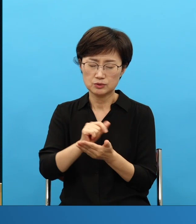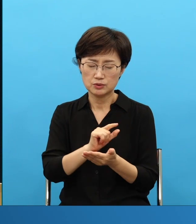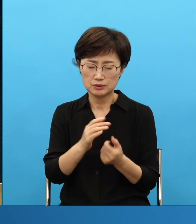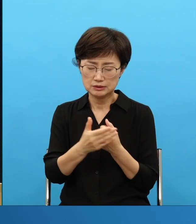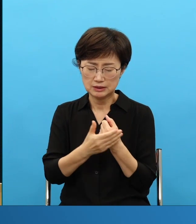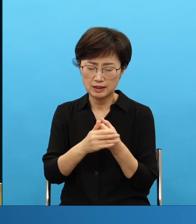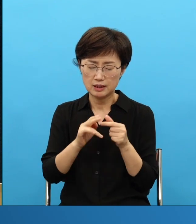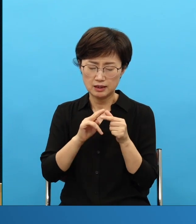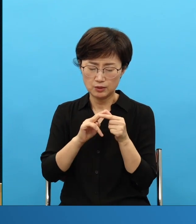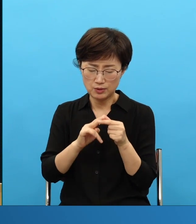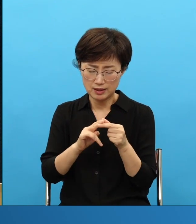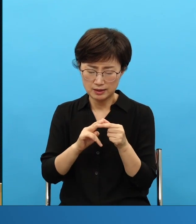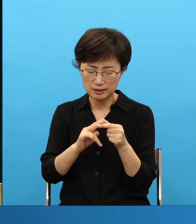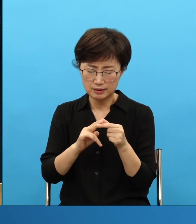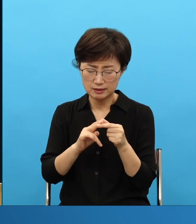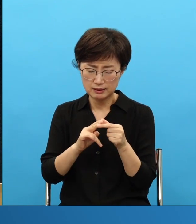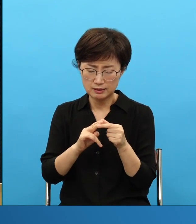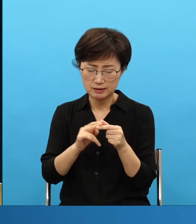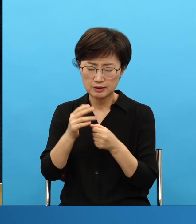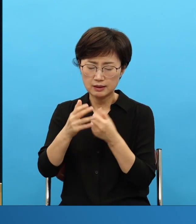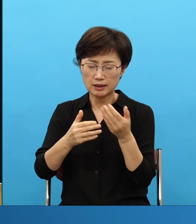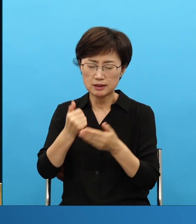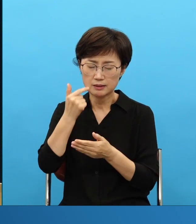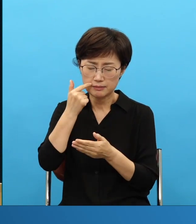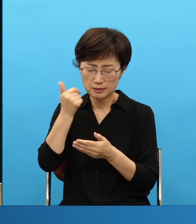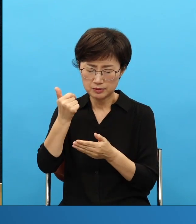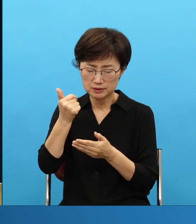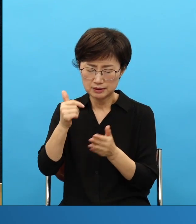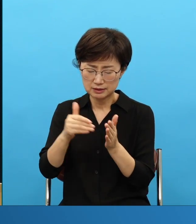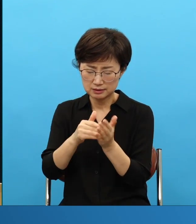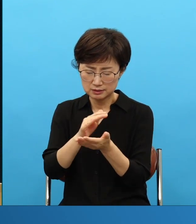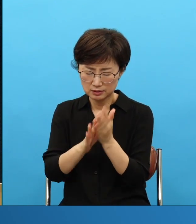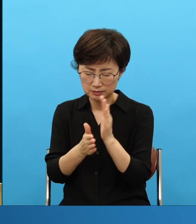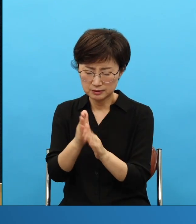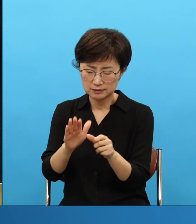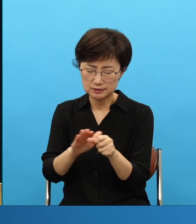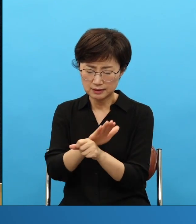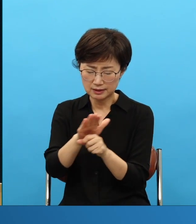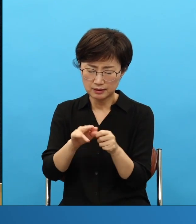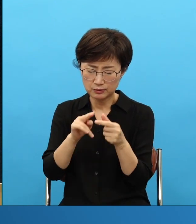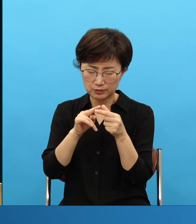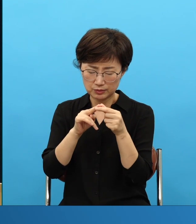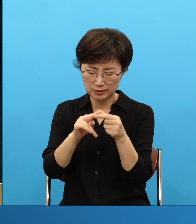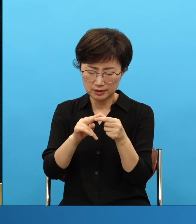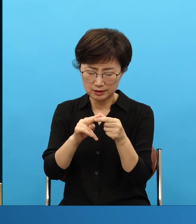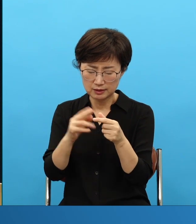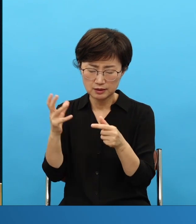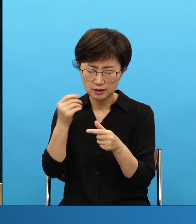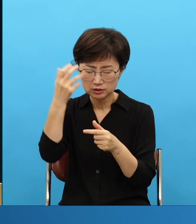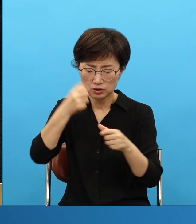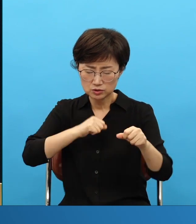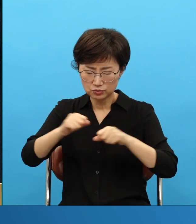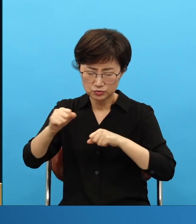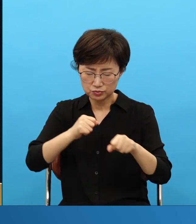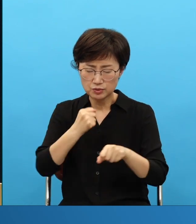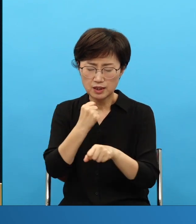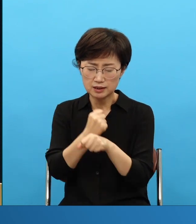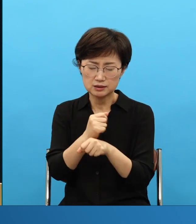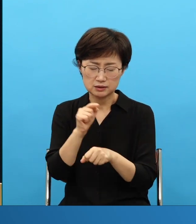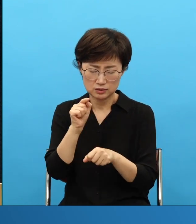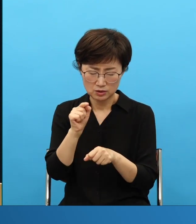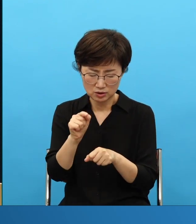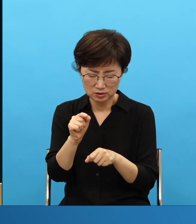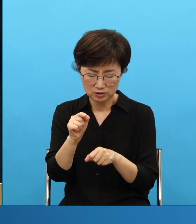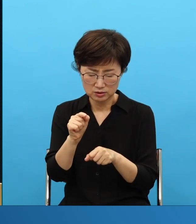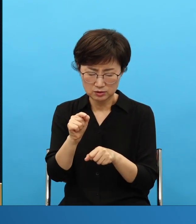은혜와 Now may the grace of our Lord Jesus Christ, 하나님의 무한하신 사랑하심과 infinite love of God, 성령님의 역사하심이 the working of the Holy